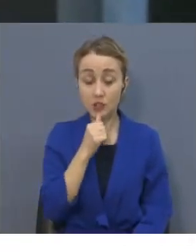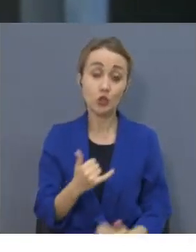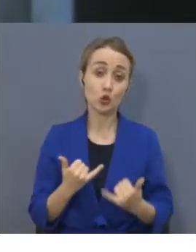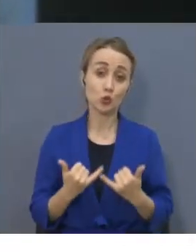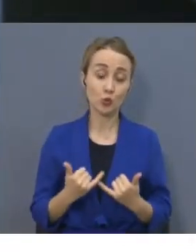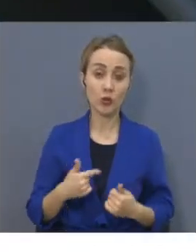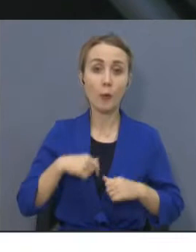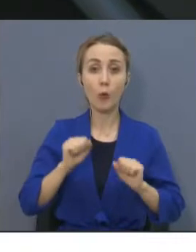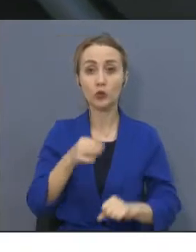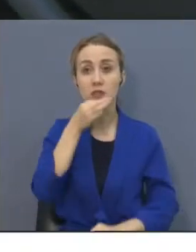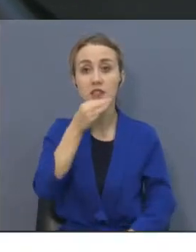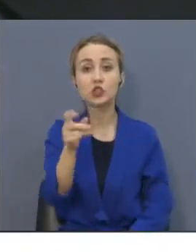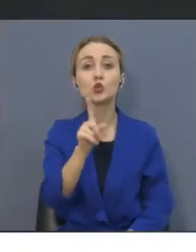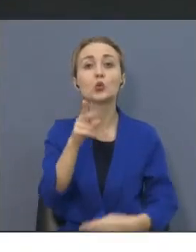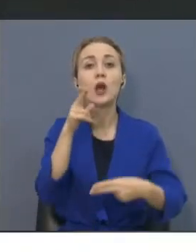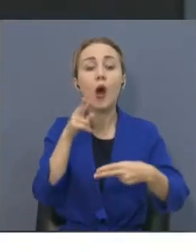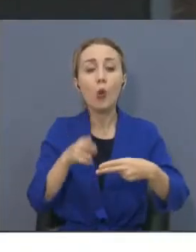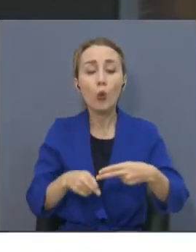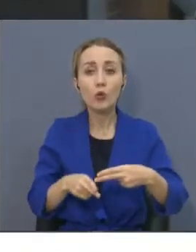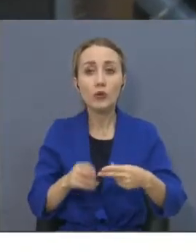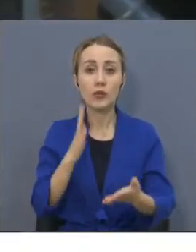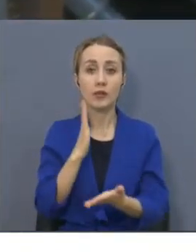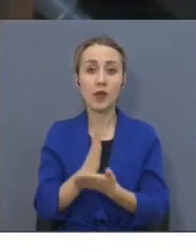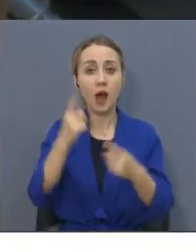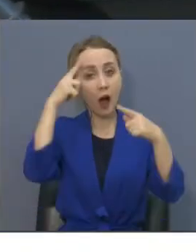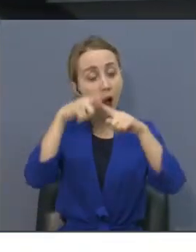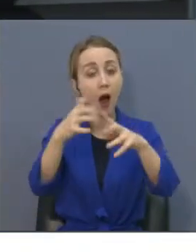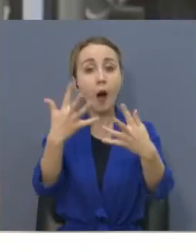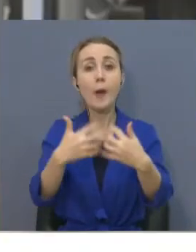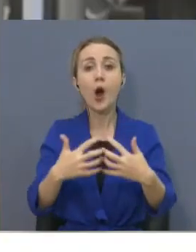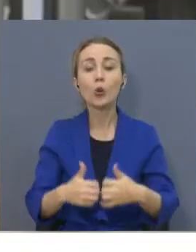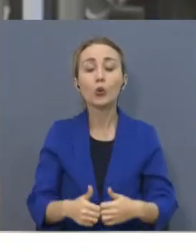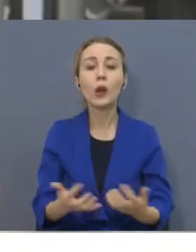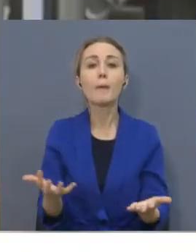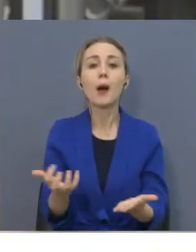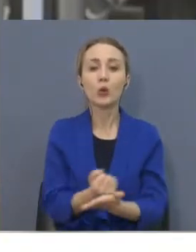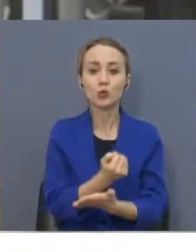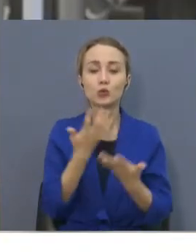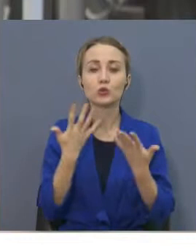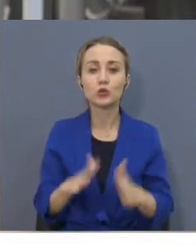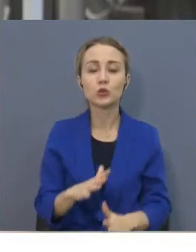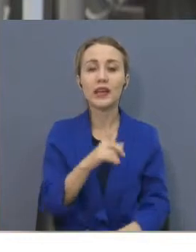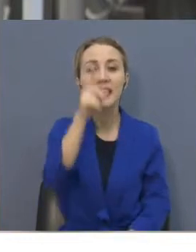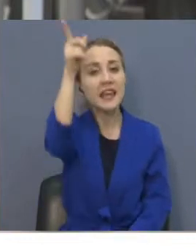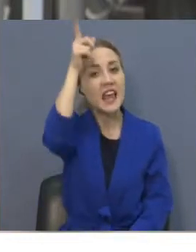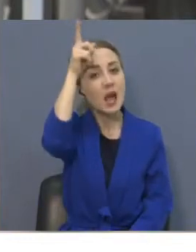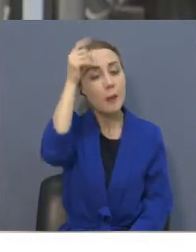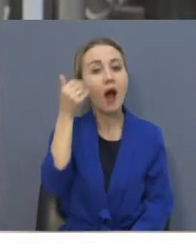уже можно сказать, что мы закончили. Конструкция вся стоит, оборудование мы получили. Это фирма «Новера», Германия,